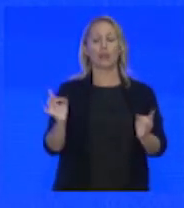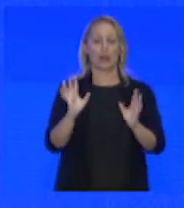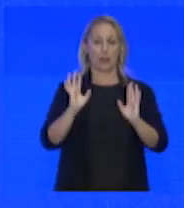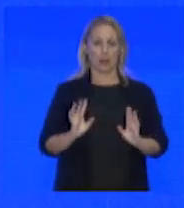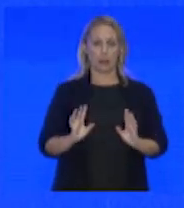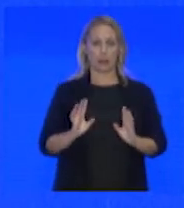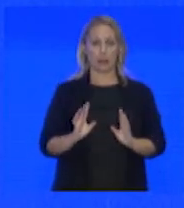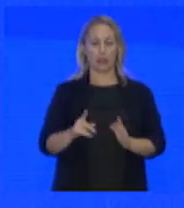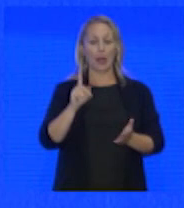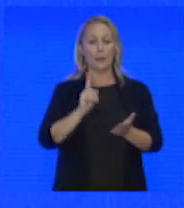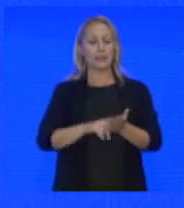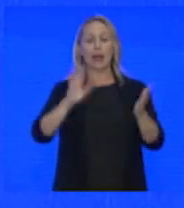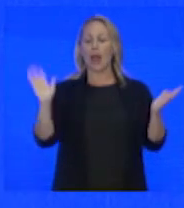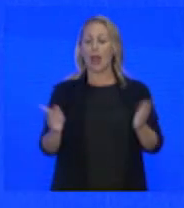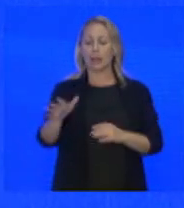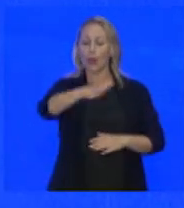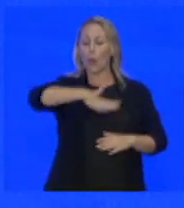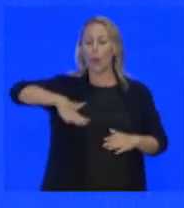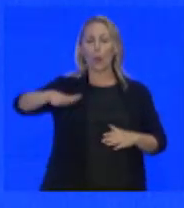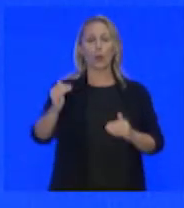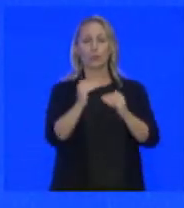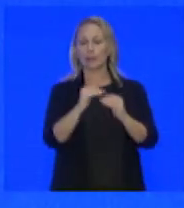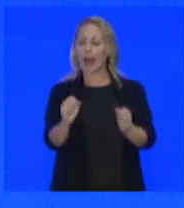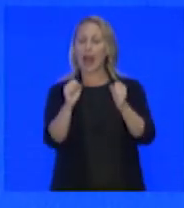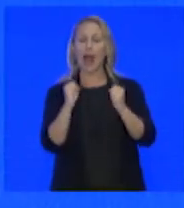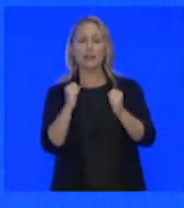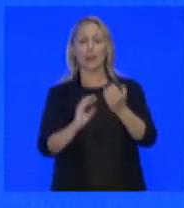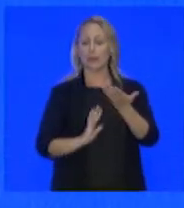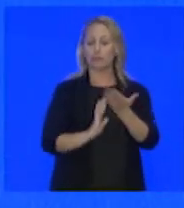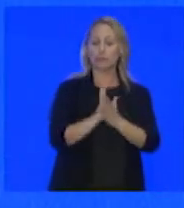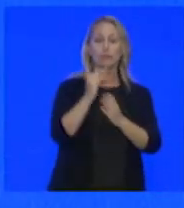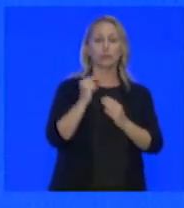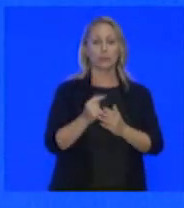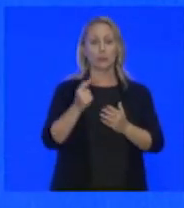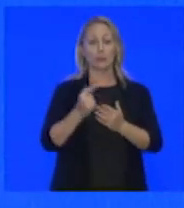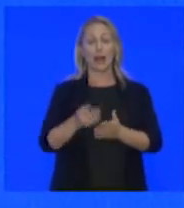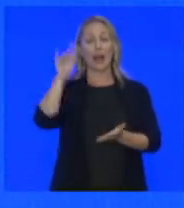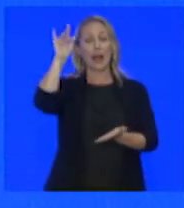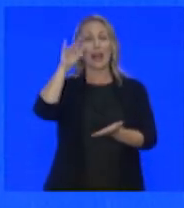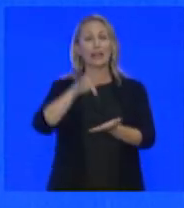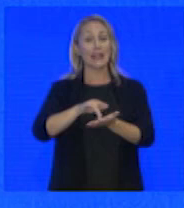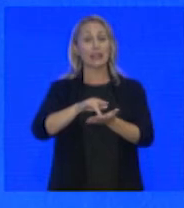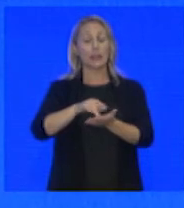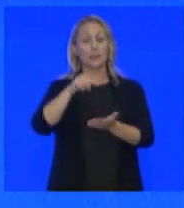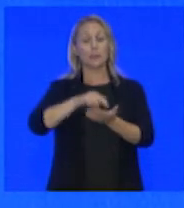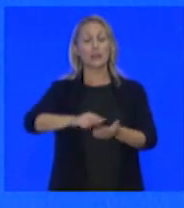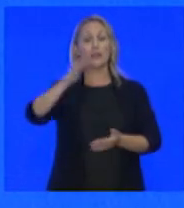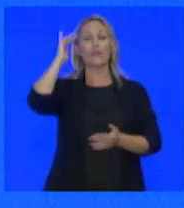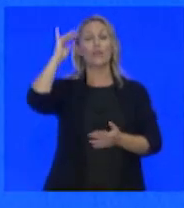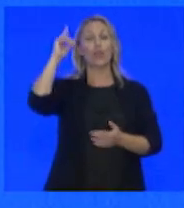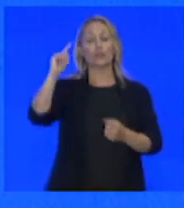την ασφάλεια και την ευημερία της, αλλά και κεντρική ιδεολογική μας διαφορά με τους πολιτικούς μας